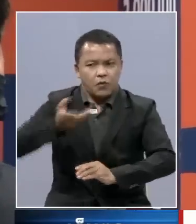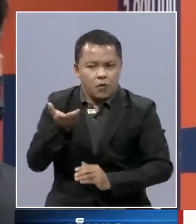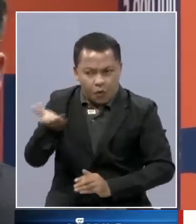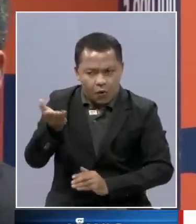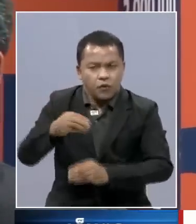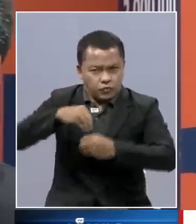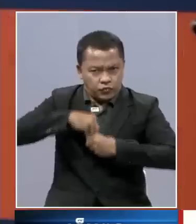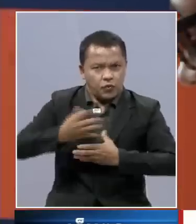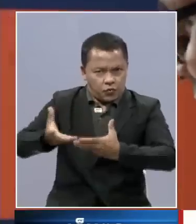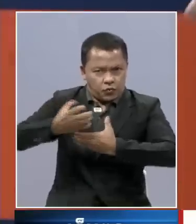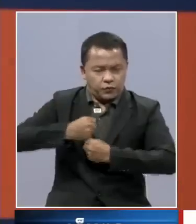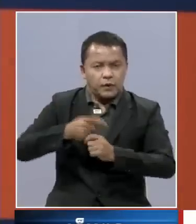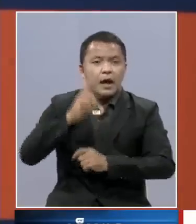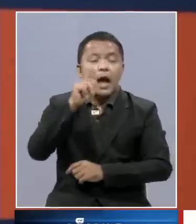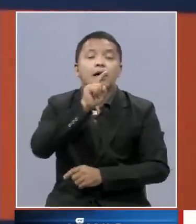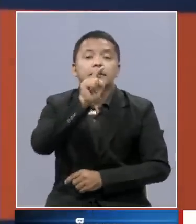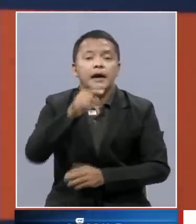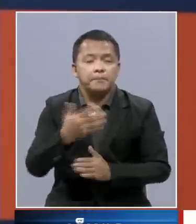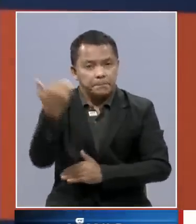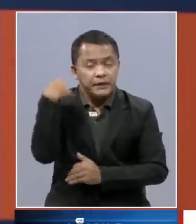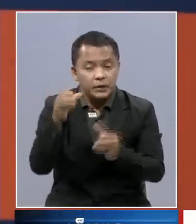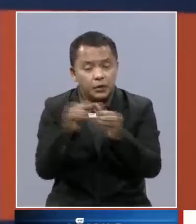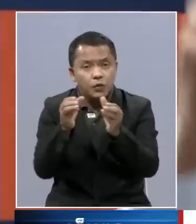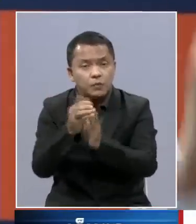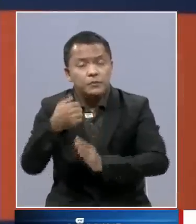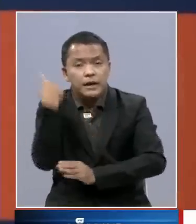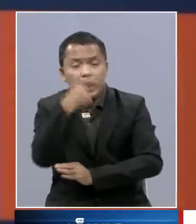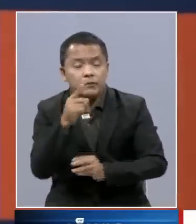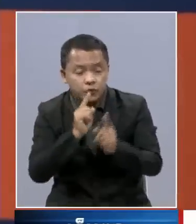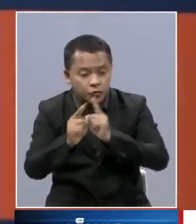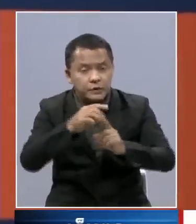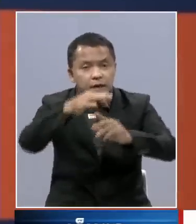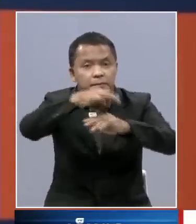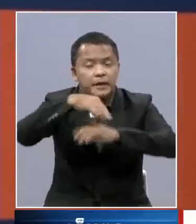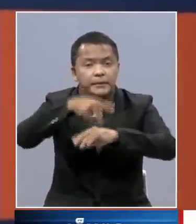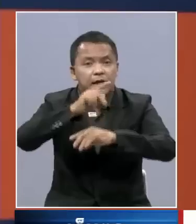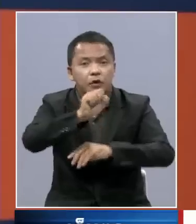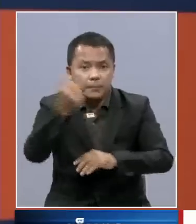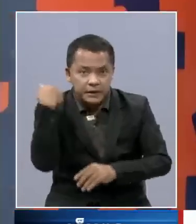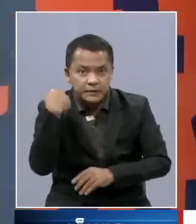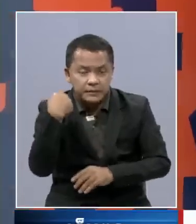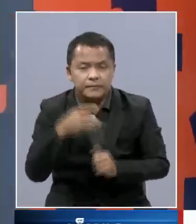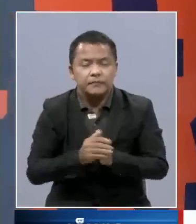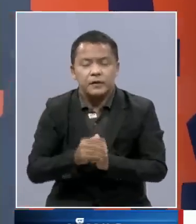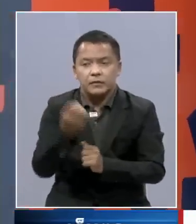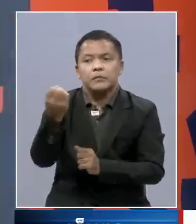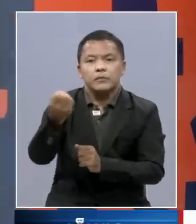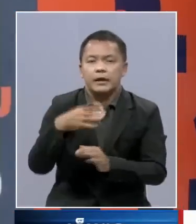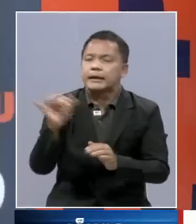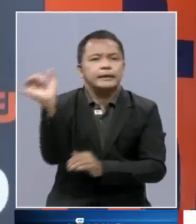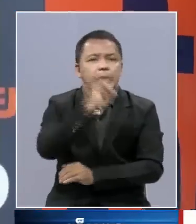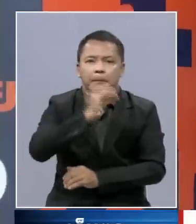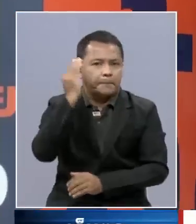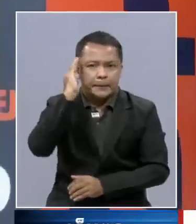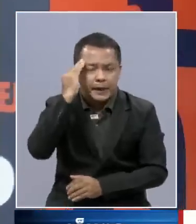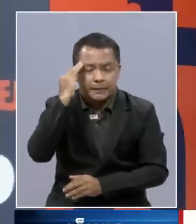เอาไว้เองนักข่าวก็ถามต่อครับว่ามีพรรคการเมืองไหนมาต่อรองตำแหน่งนี้แล้วหรือยังคุณรังสิมันต์โรมบอกว่ายังไม่ท